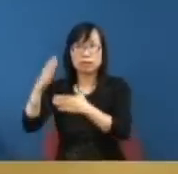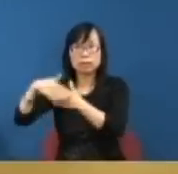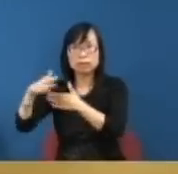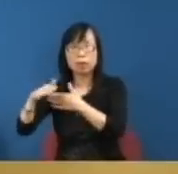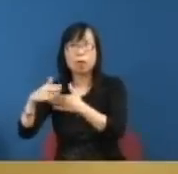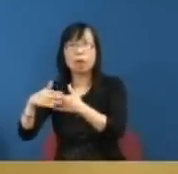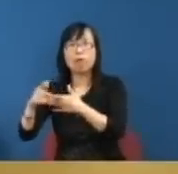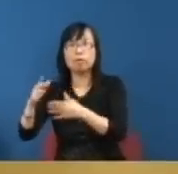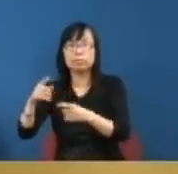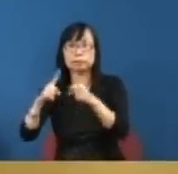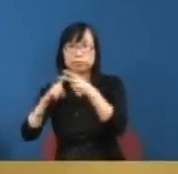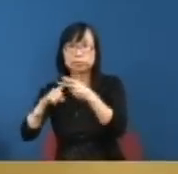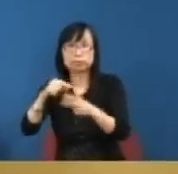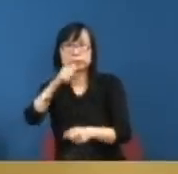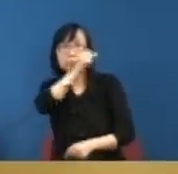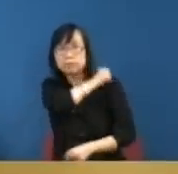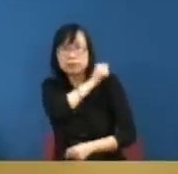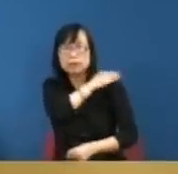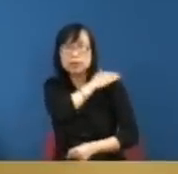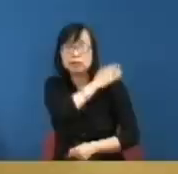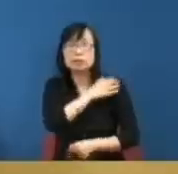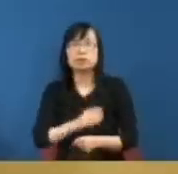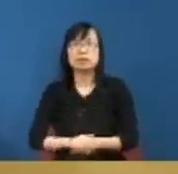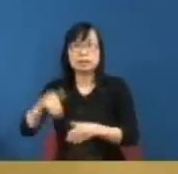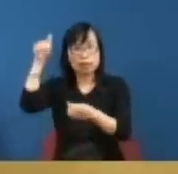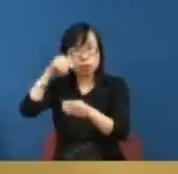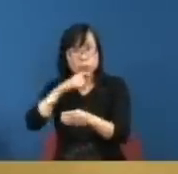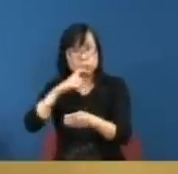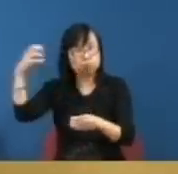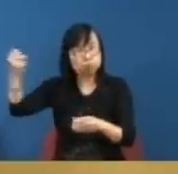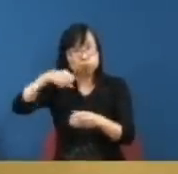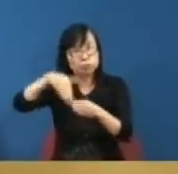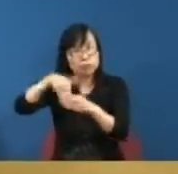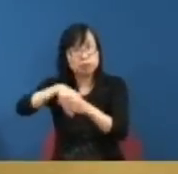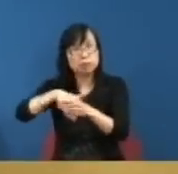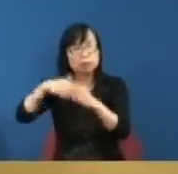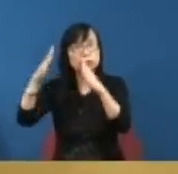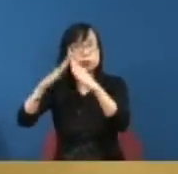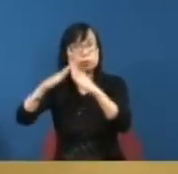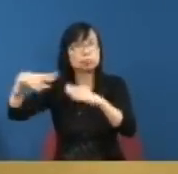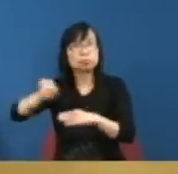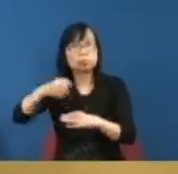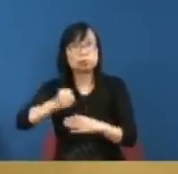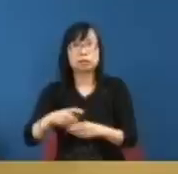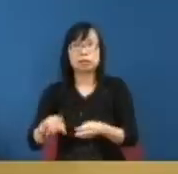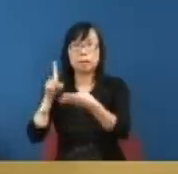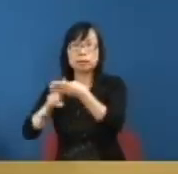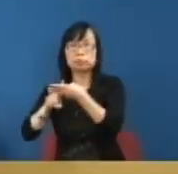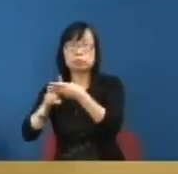應不應該有權去申請這個居留權上面呢，這個民主黨和這